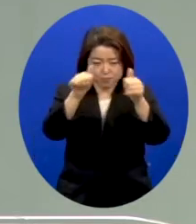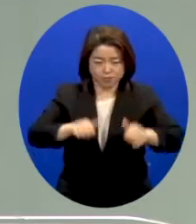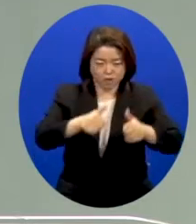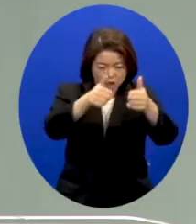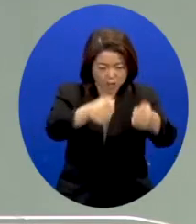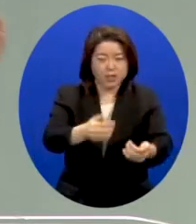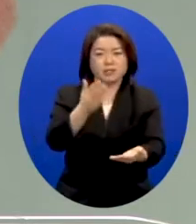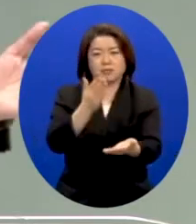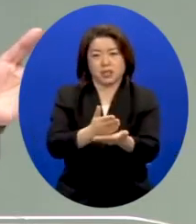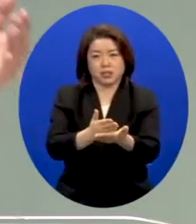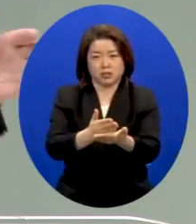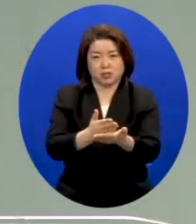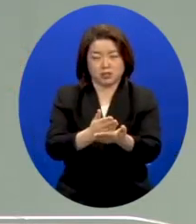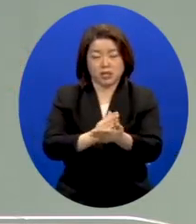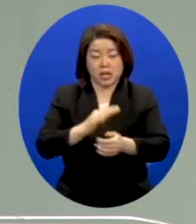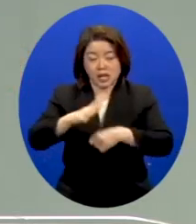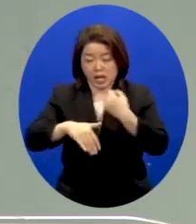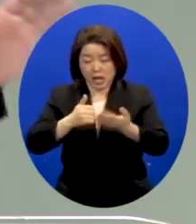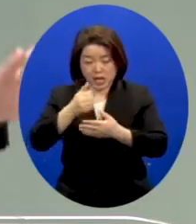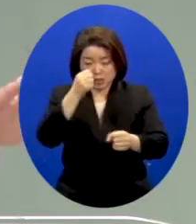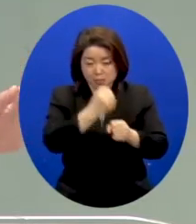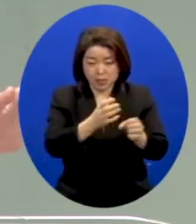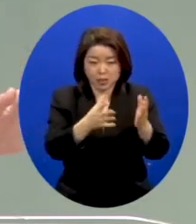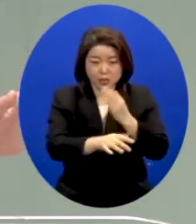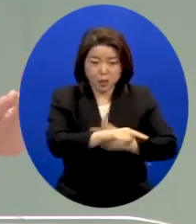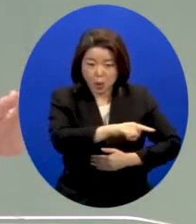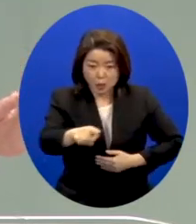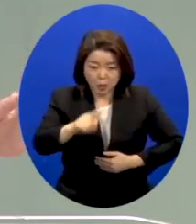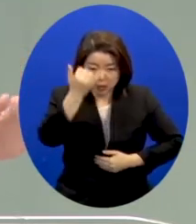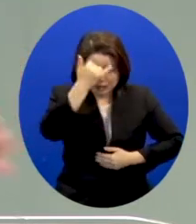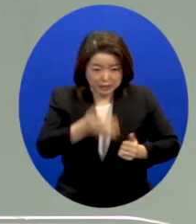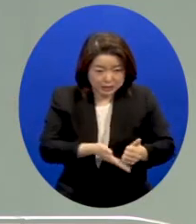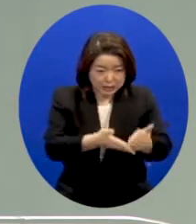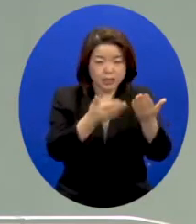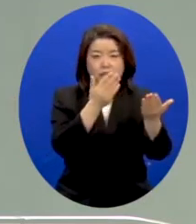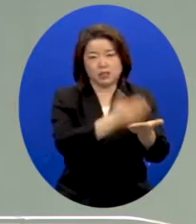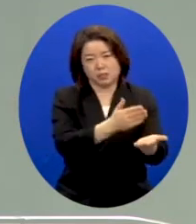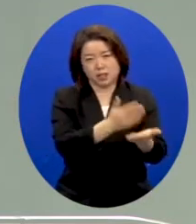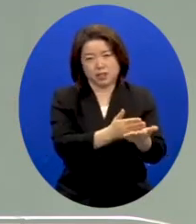하나님이 맞는 피조물을 섬기고 나 예배 해서는 안 된다는 것입니다